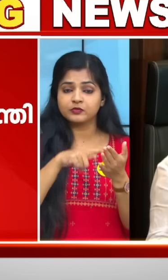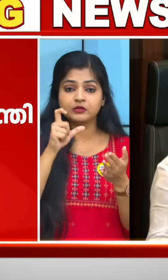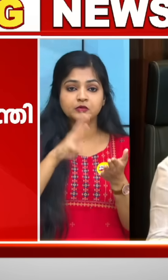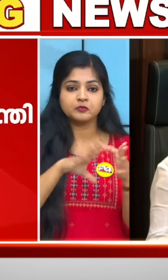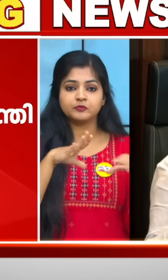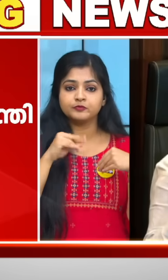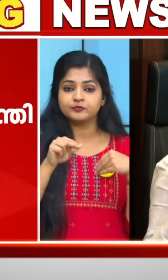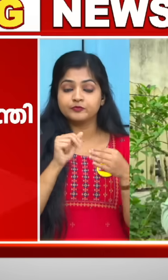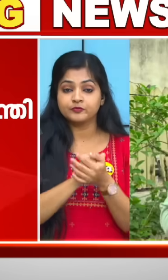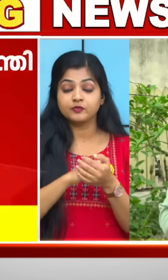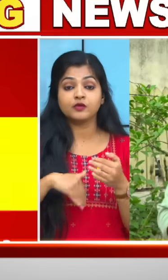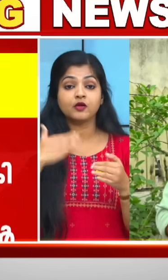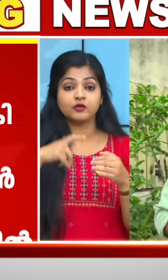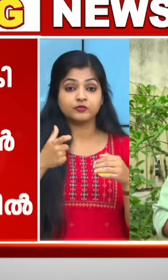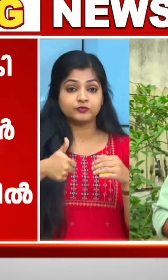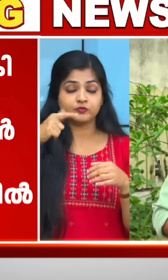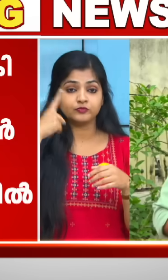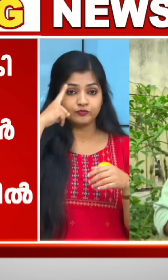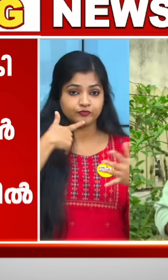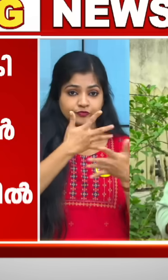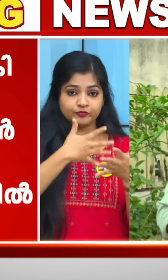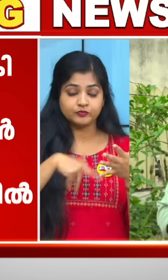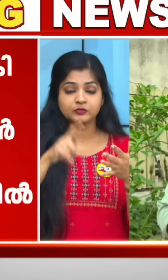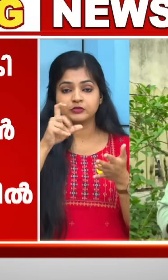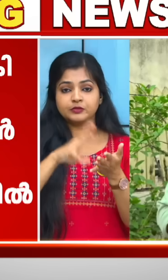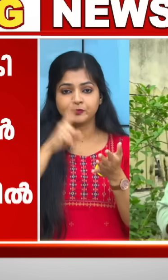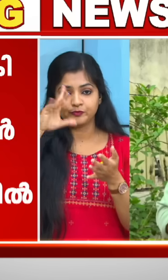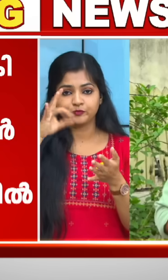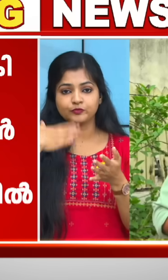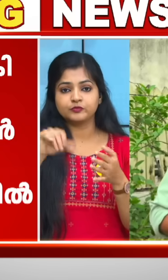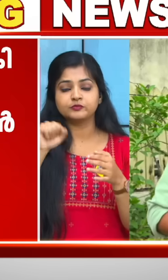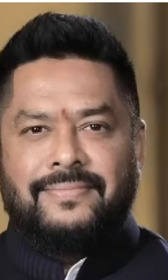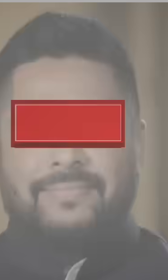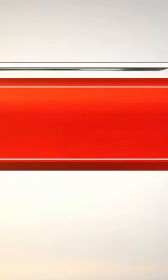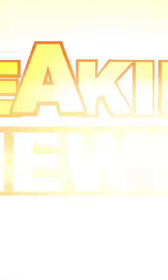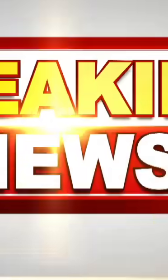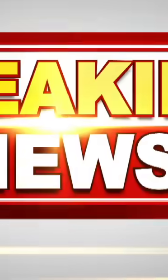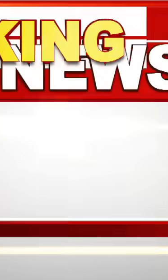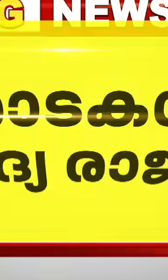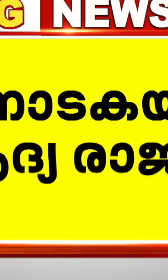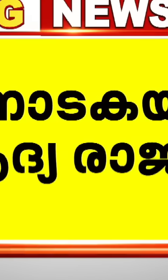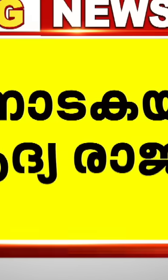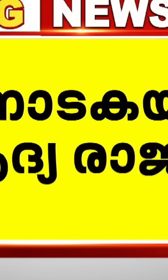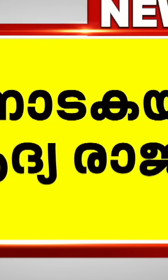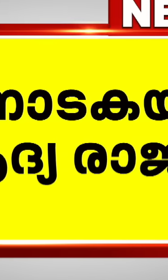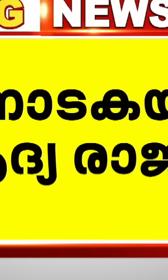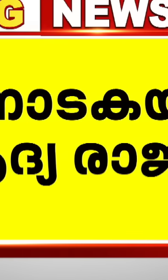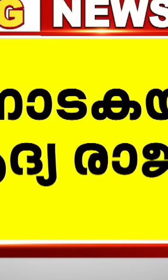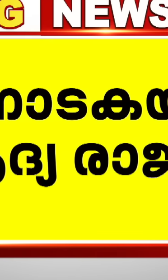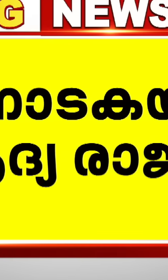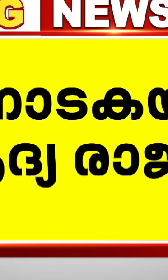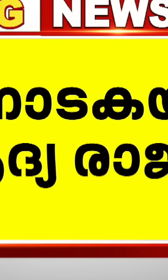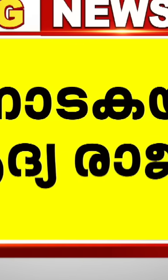ആലോചിച്ച് അതിൽ അന്തിമ തീരുമാനമെടുക്കുമെന്നാണ് മുഖ്യമന്ത്രി ഈ ഘട്ടത്തിൽ അറിയിച്ചിട്ടുള്ളത് ഈ പട്ടികവർഗ്ഗ വിഭാഗത്തിൽ പെട്ടവർക്കായുള്ള